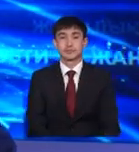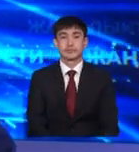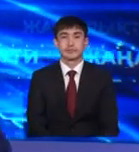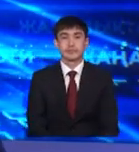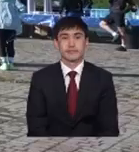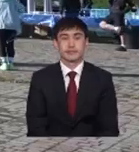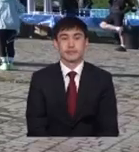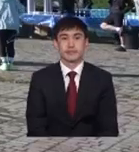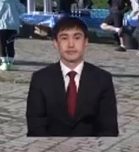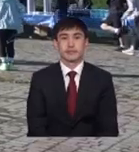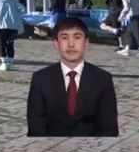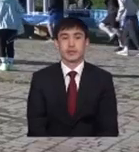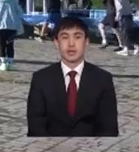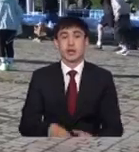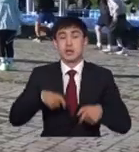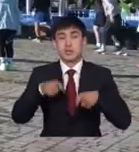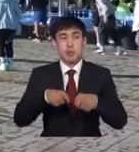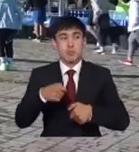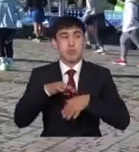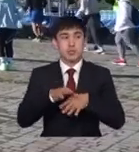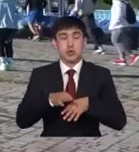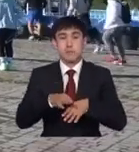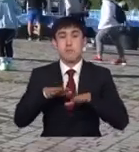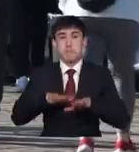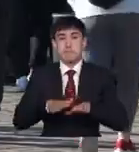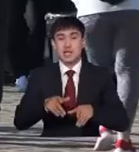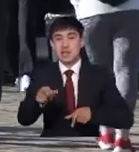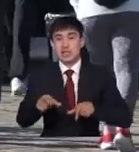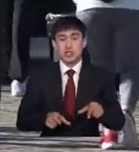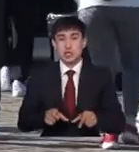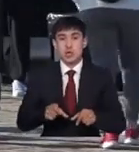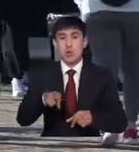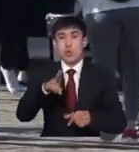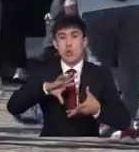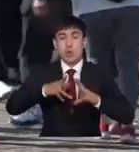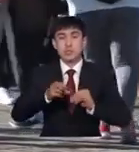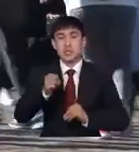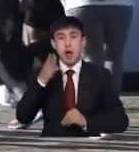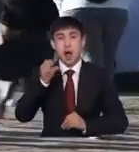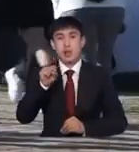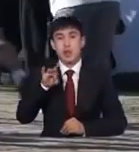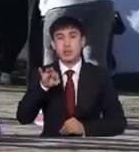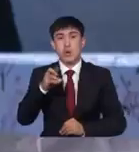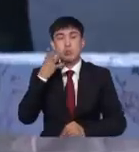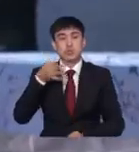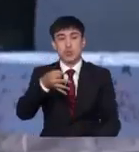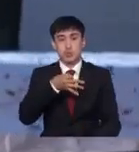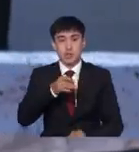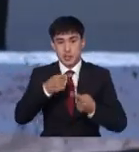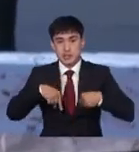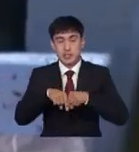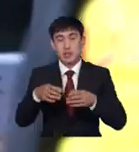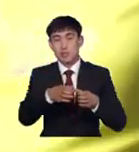группа. Забег прошел в живописной местности лыжно-биатлонного комплекса «Алатау» Алматинской области. Организаторы мероприятия